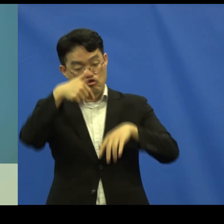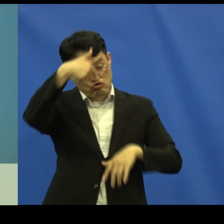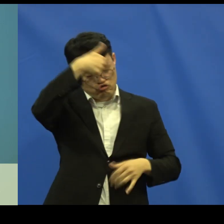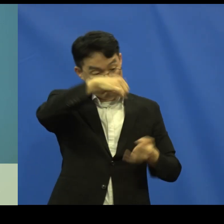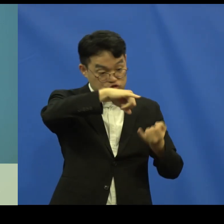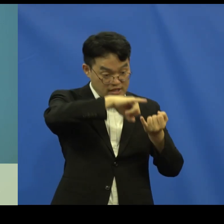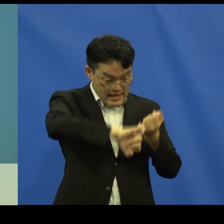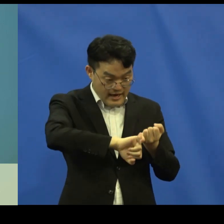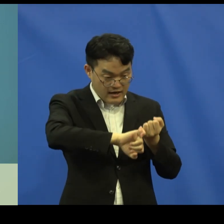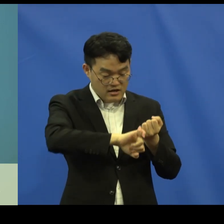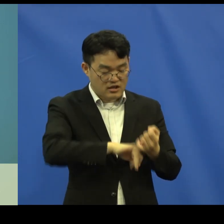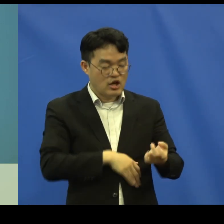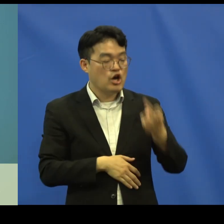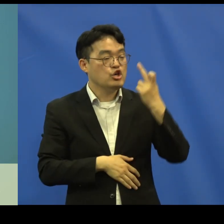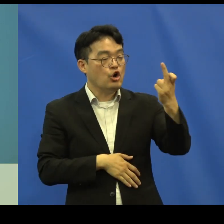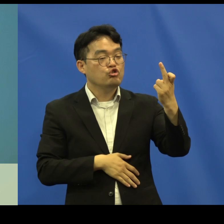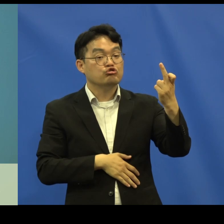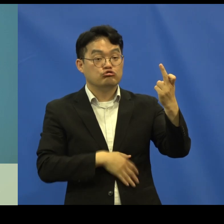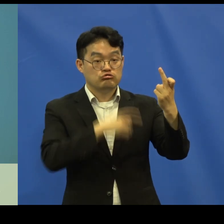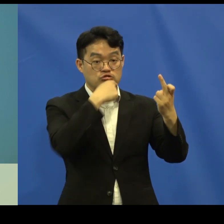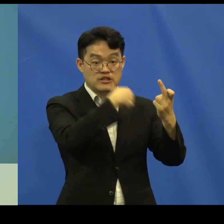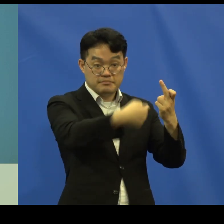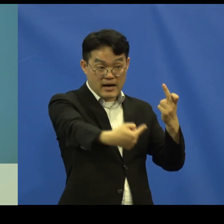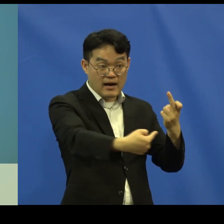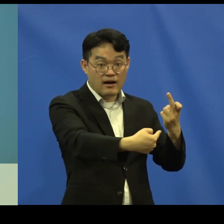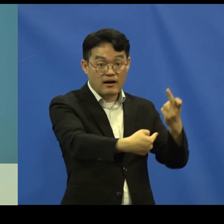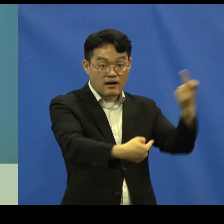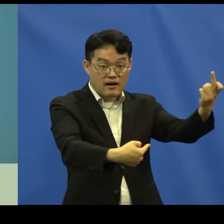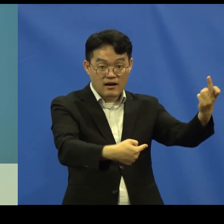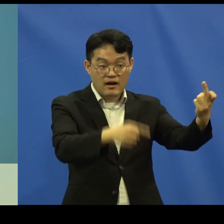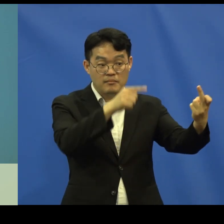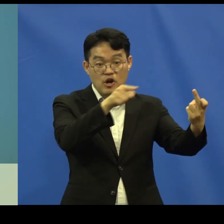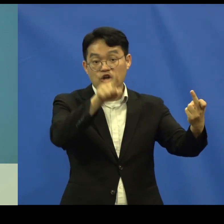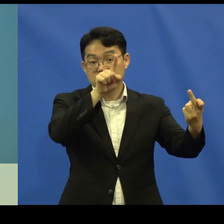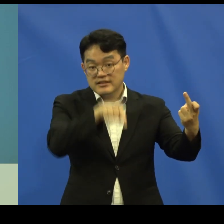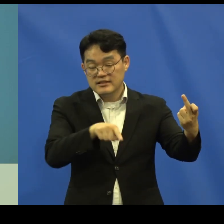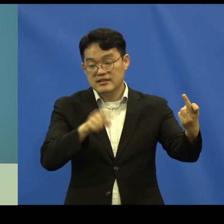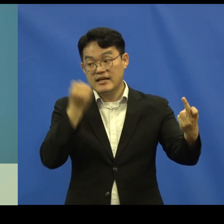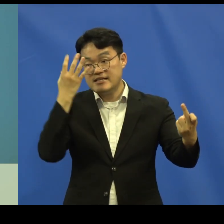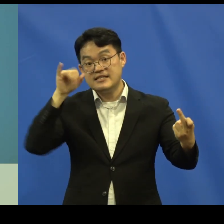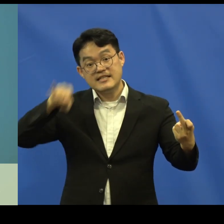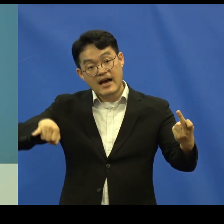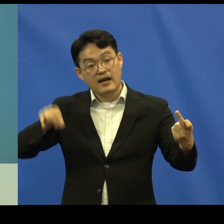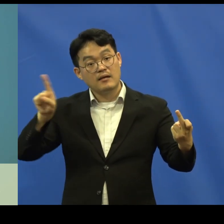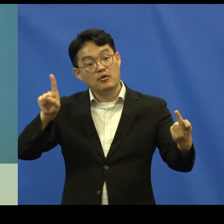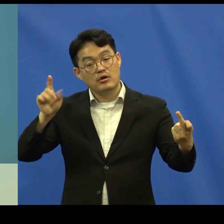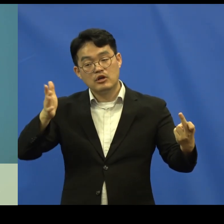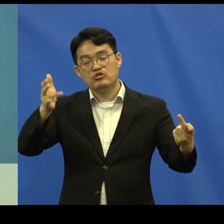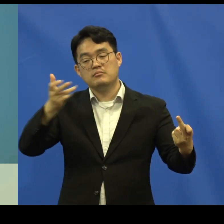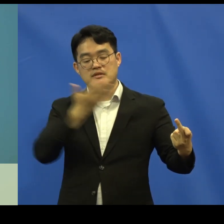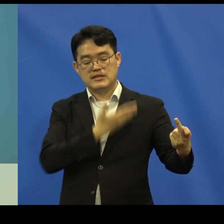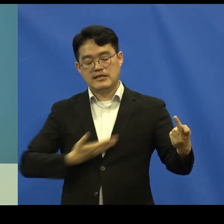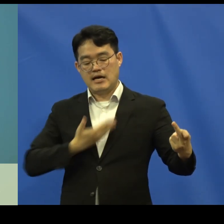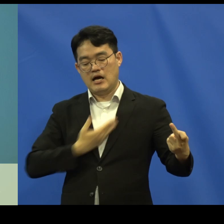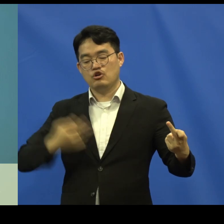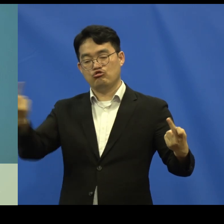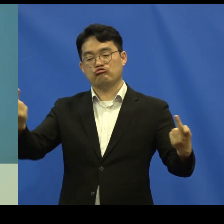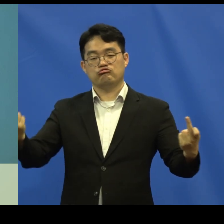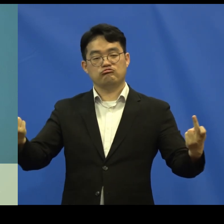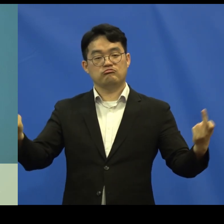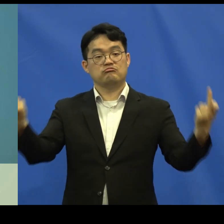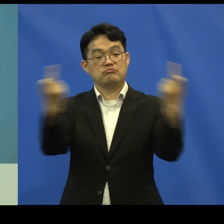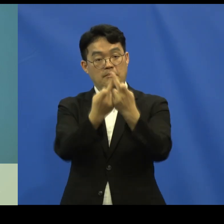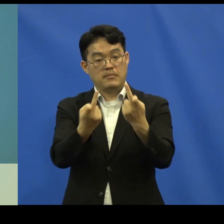백성들을 지금 상징해요. 24장로는 그들의 머리에 금관을 쓰고 있다는 말은 혹독한 핍박에서